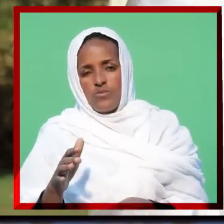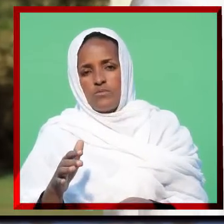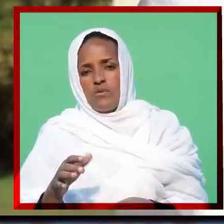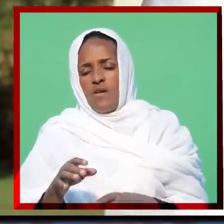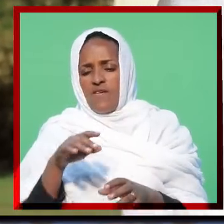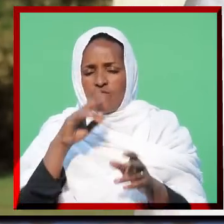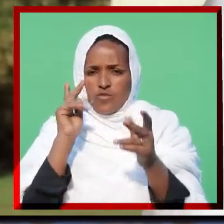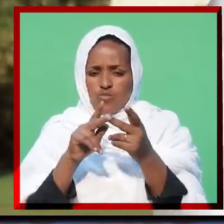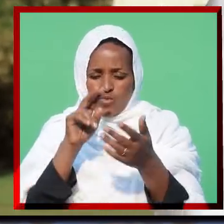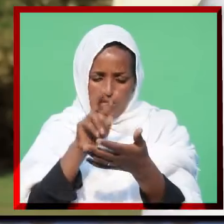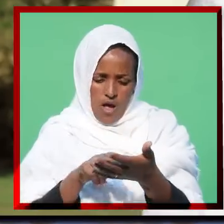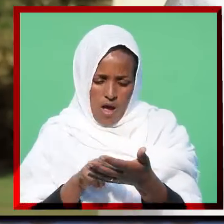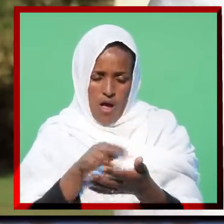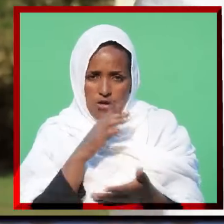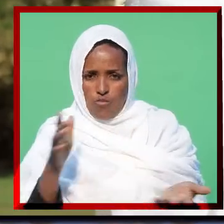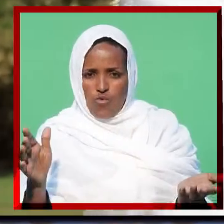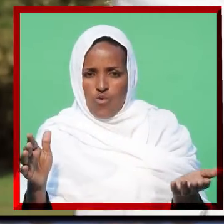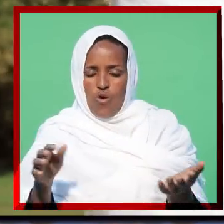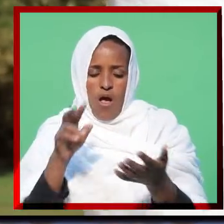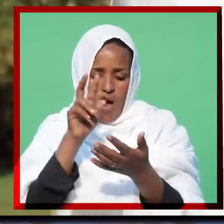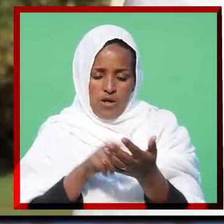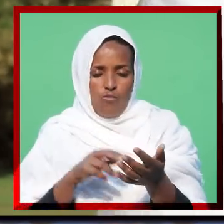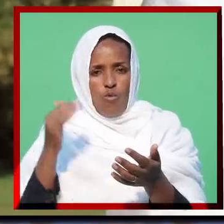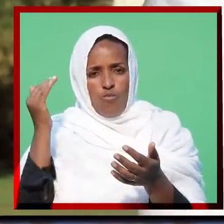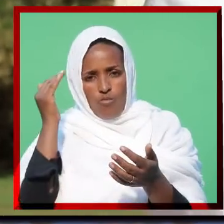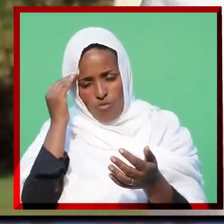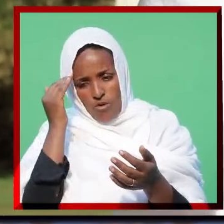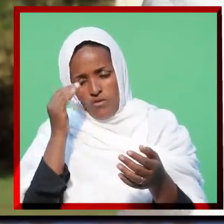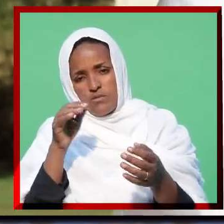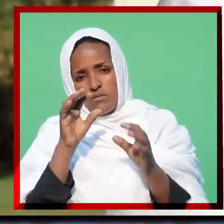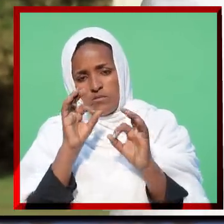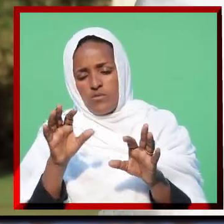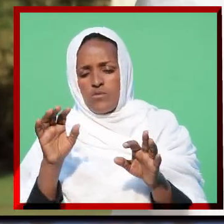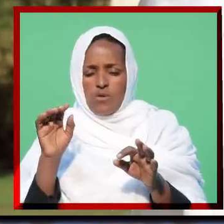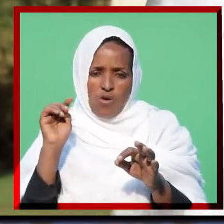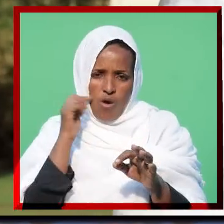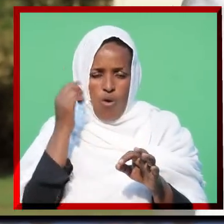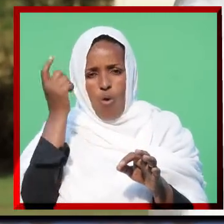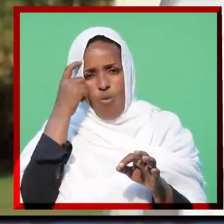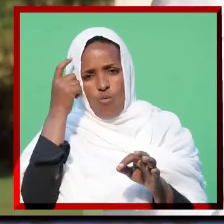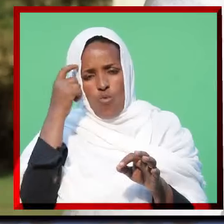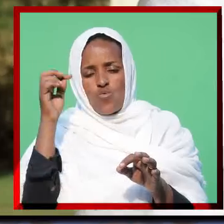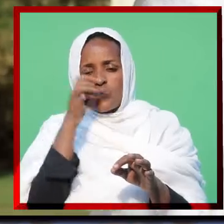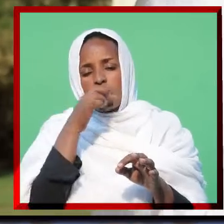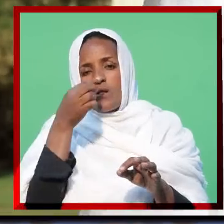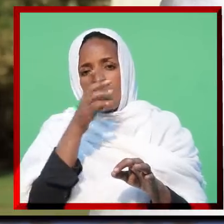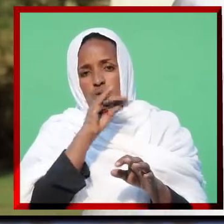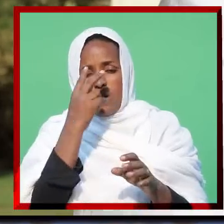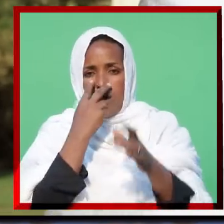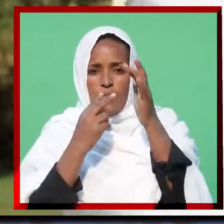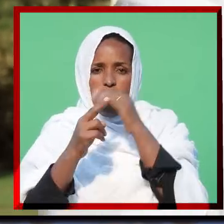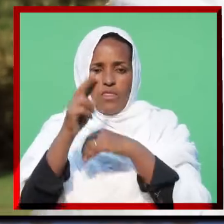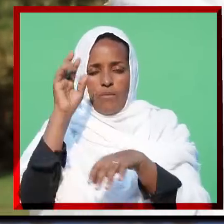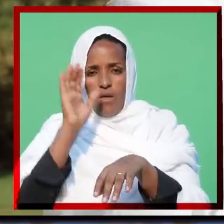አስተካክለው ሳይማሩ አይደለም ፈጽመው ሳያነቡ አንበውም ቀጥፈው ከሆነ ደግሞ ሆነ ብለው ሐሰት ተናግረዋልና